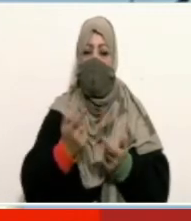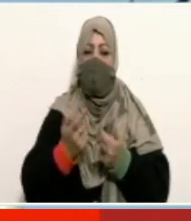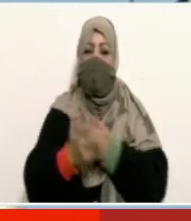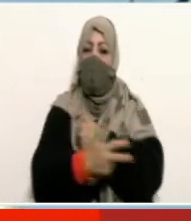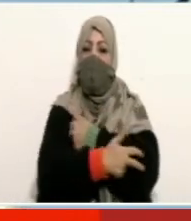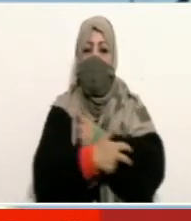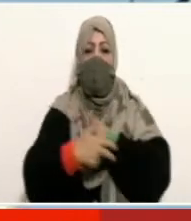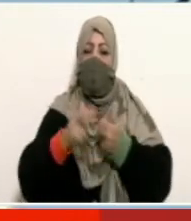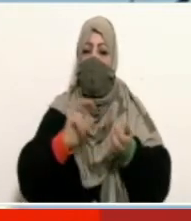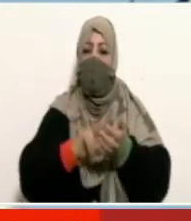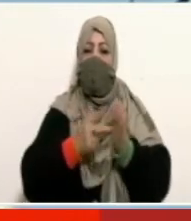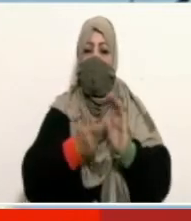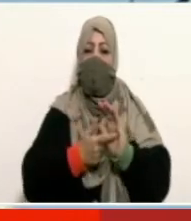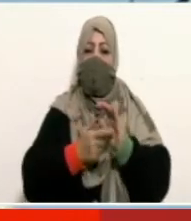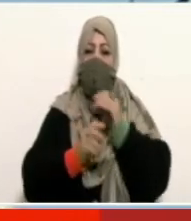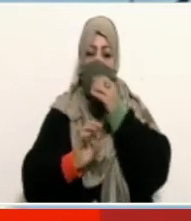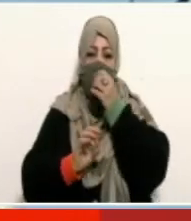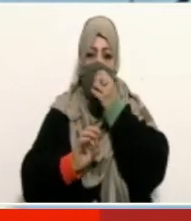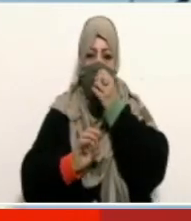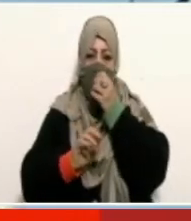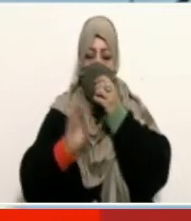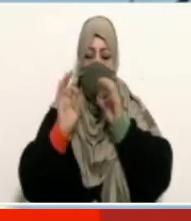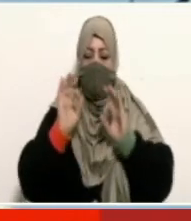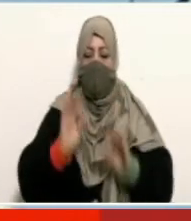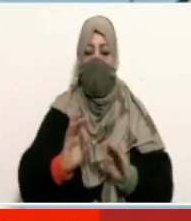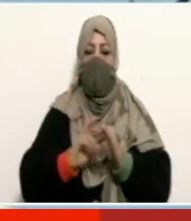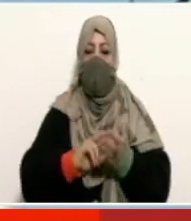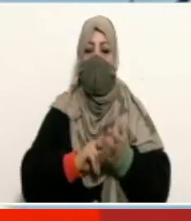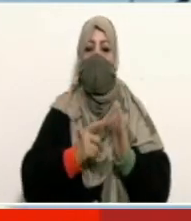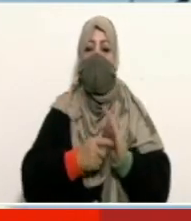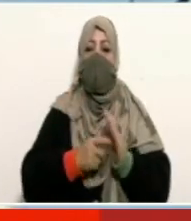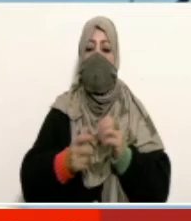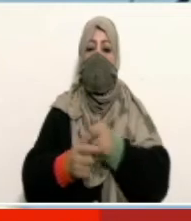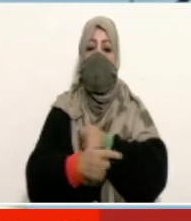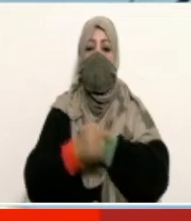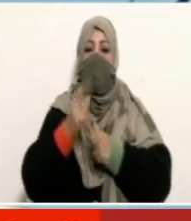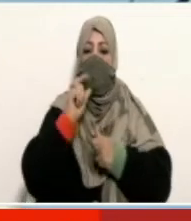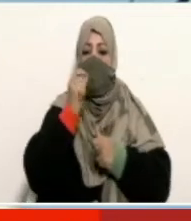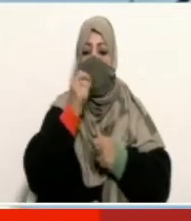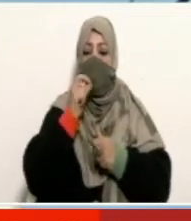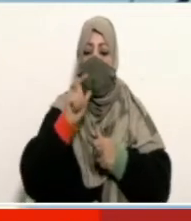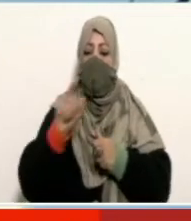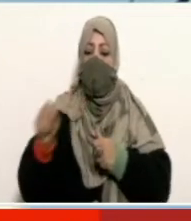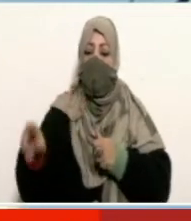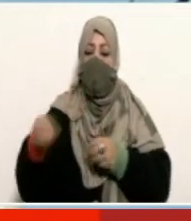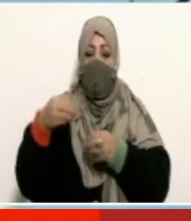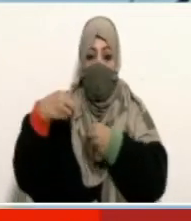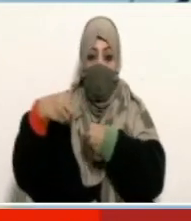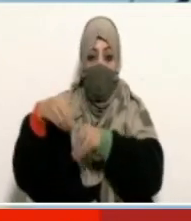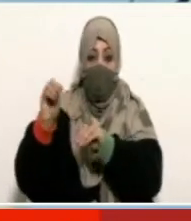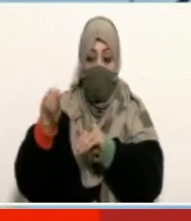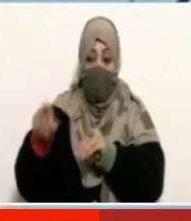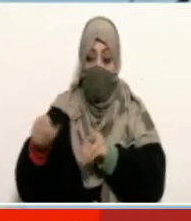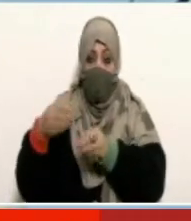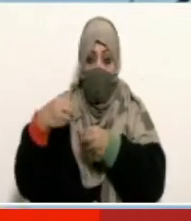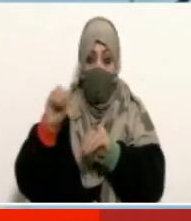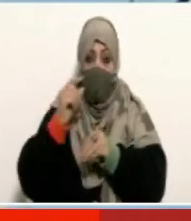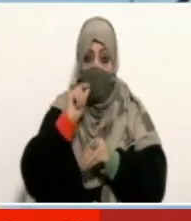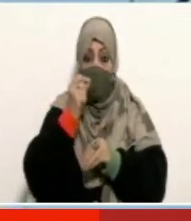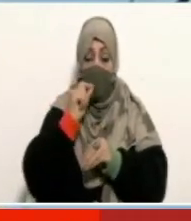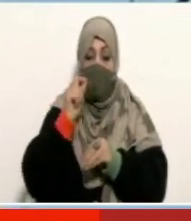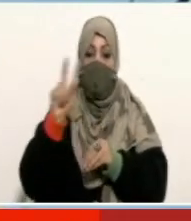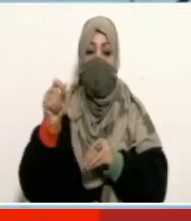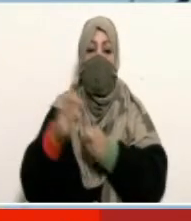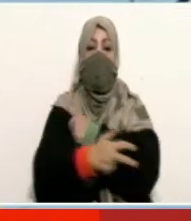أنه يخرج زكاته من ثمنه أو قيمته، من ثمنه إذا باعه، إذا باع الزيتون متاعه كامل إذا